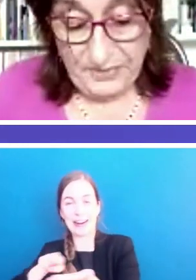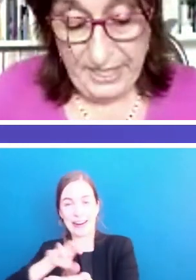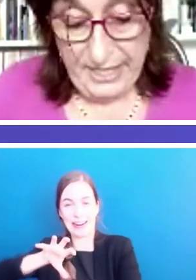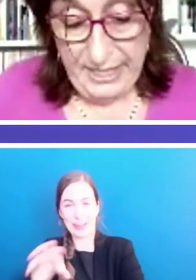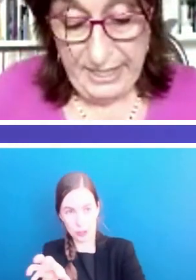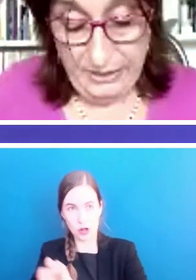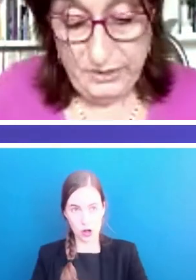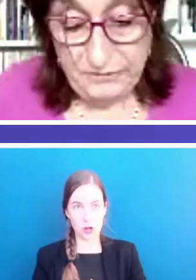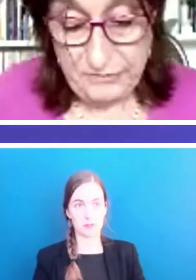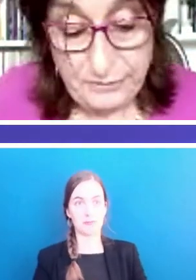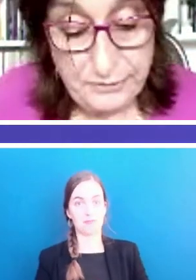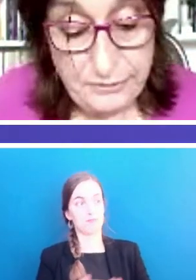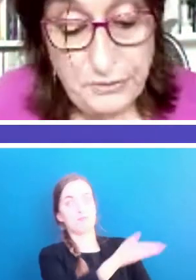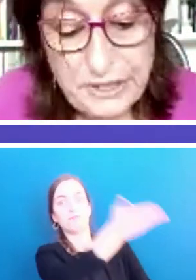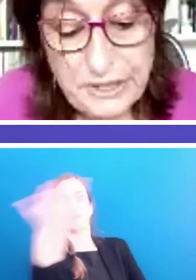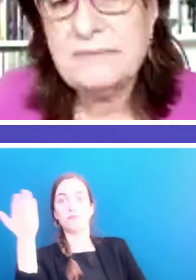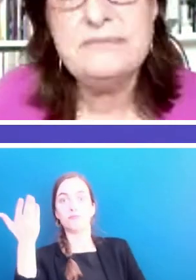في أنشطتكم؟